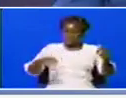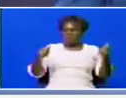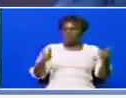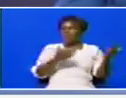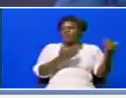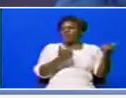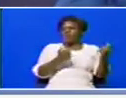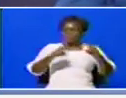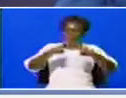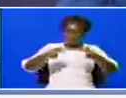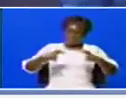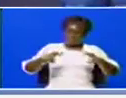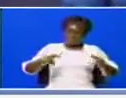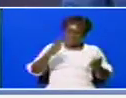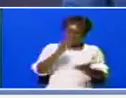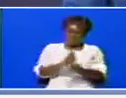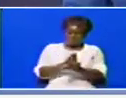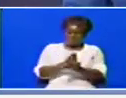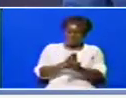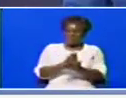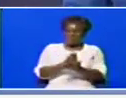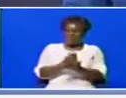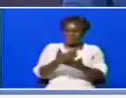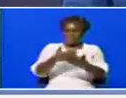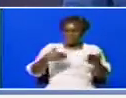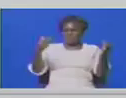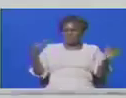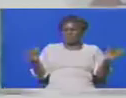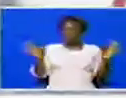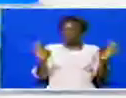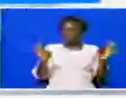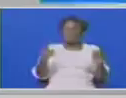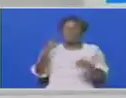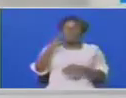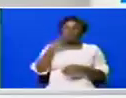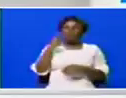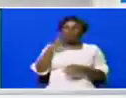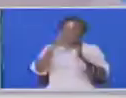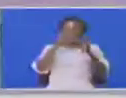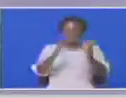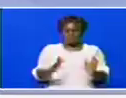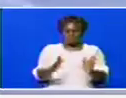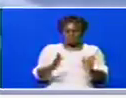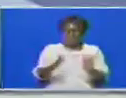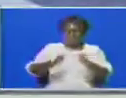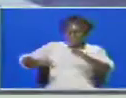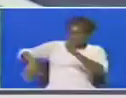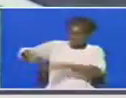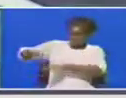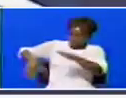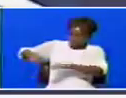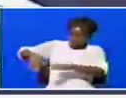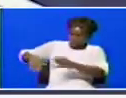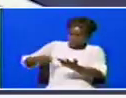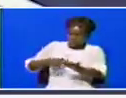na kuweza kuzikagua kabla ya matokeo rasmi kutolewa. Ni Loft Matambo akiwa katika kituo jumlishi cha kitaifa ambako kura